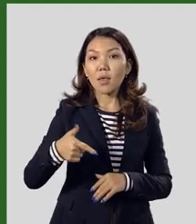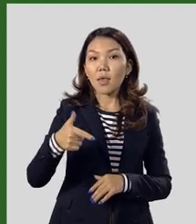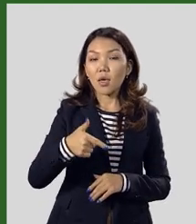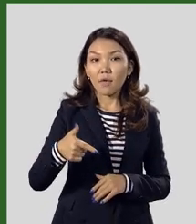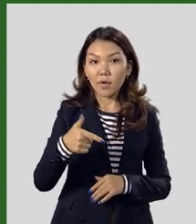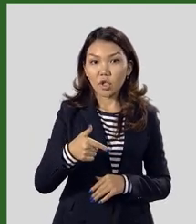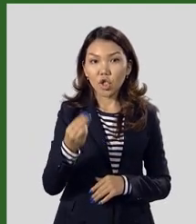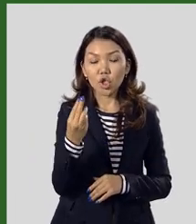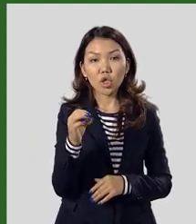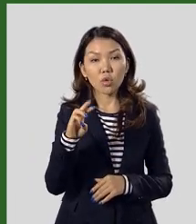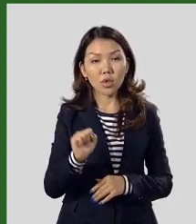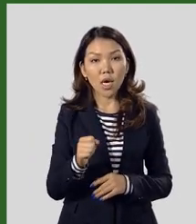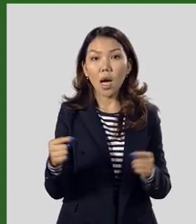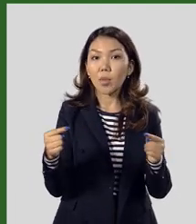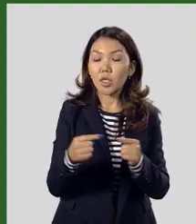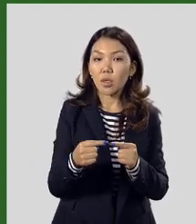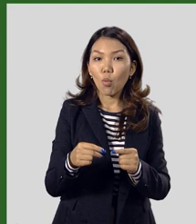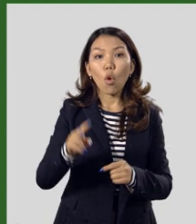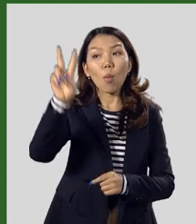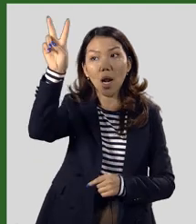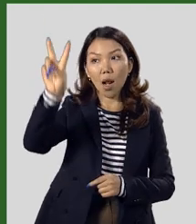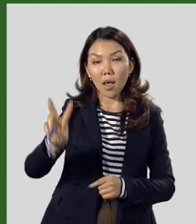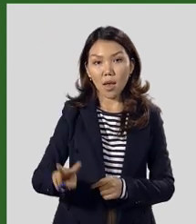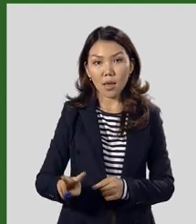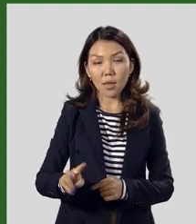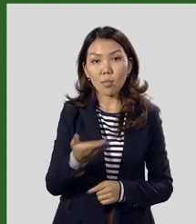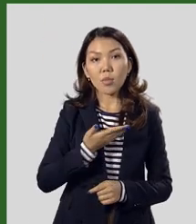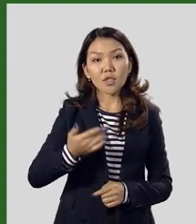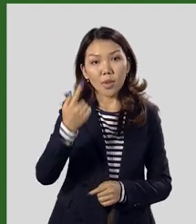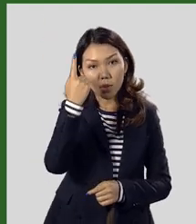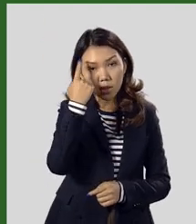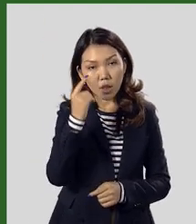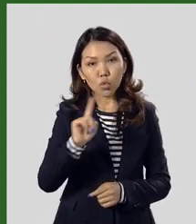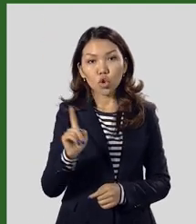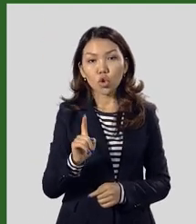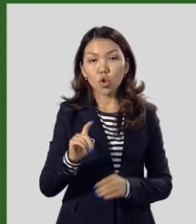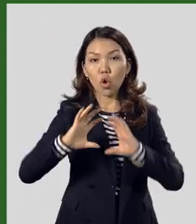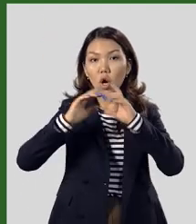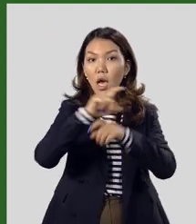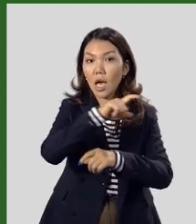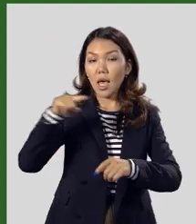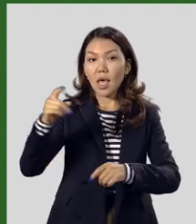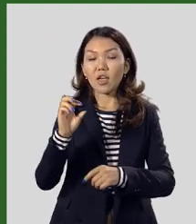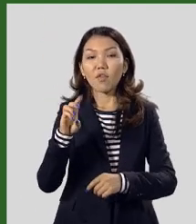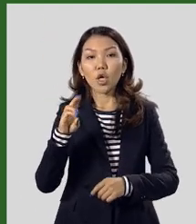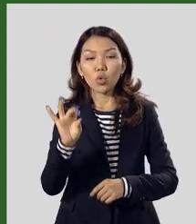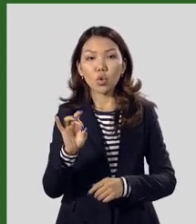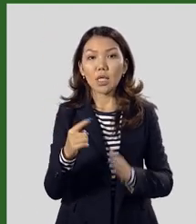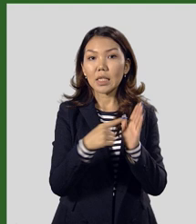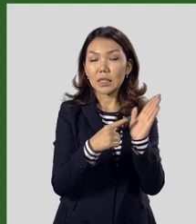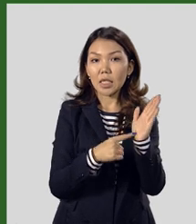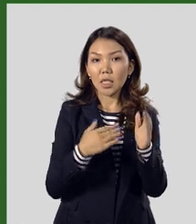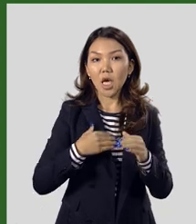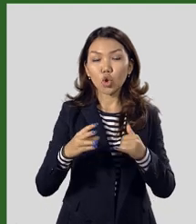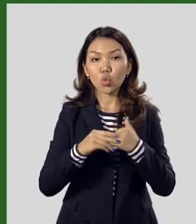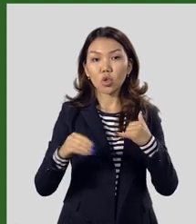географическая широта определяется по параллелям. Мы с вами знаем, что экватор делит нашу Землю на два